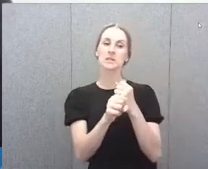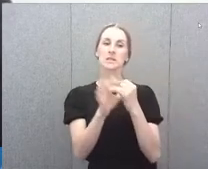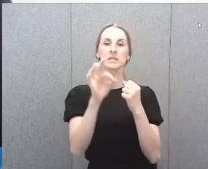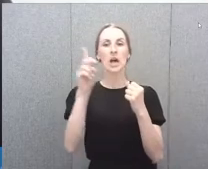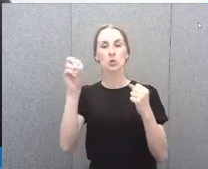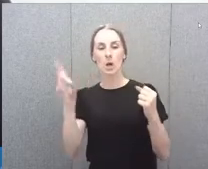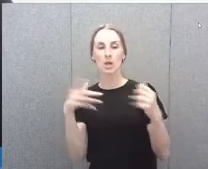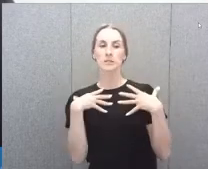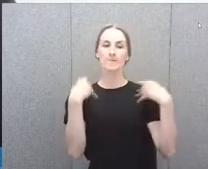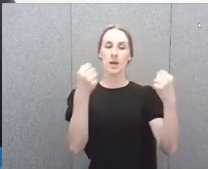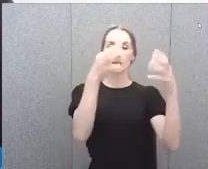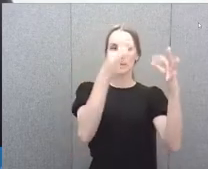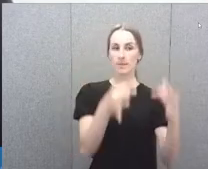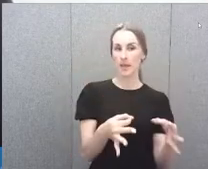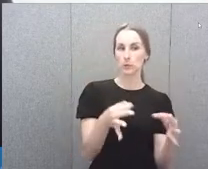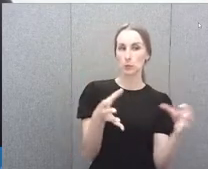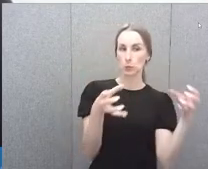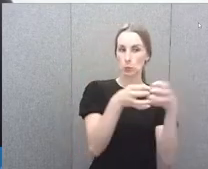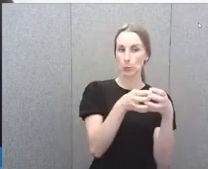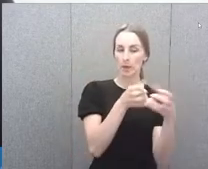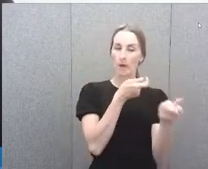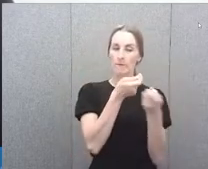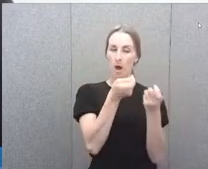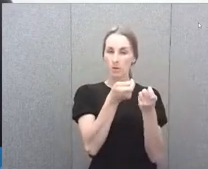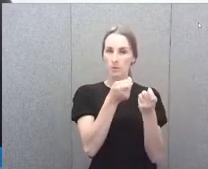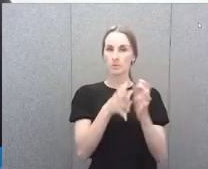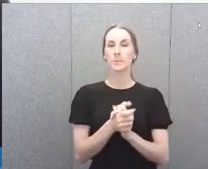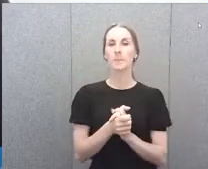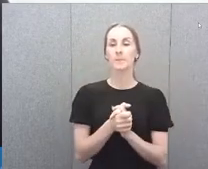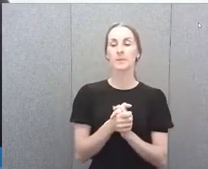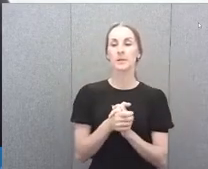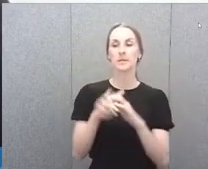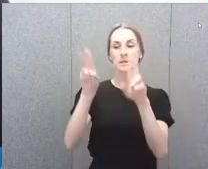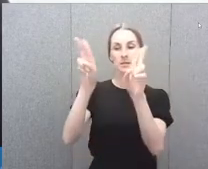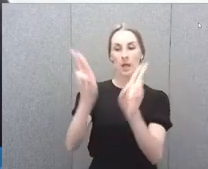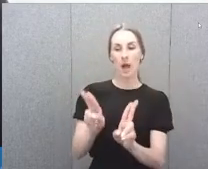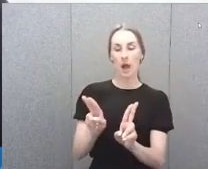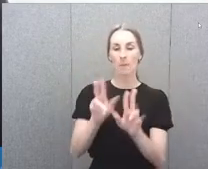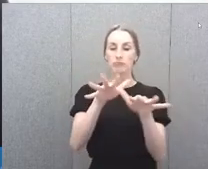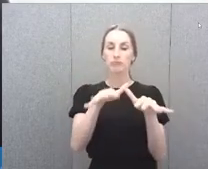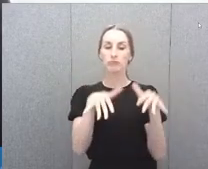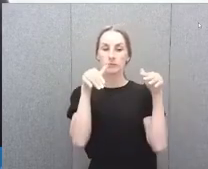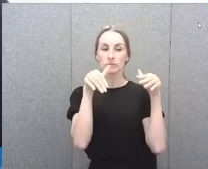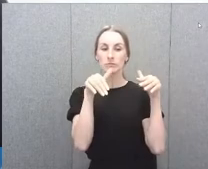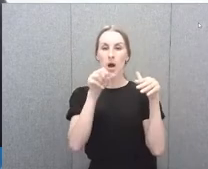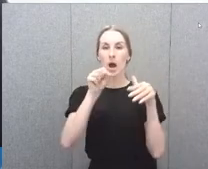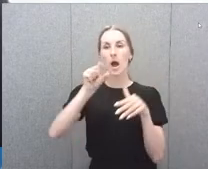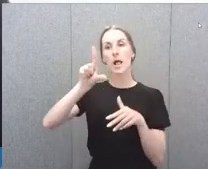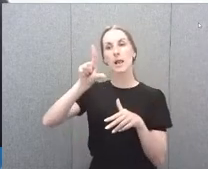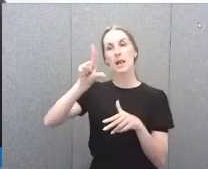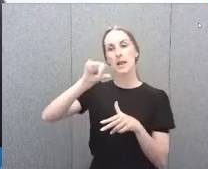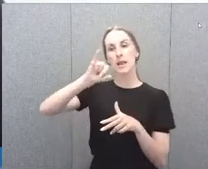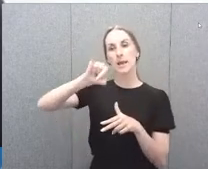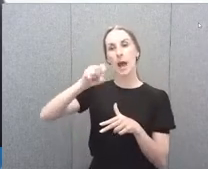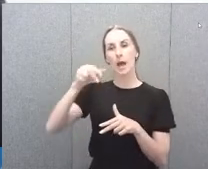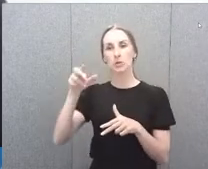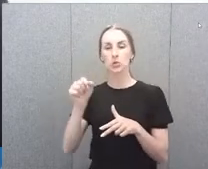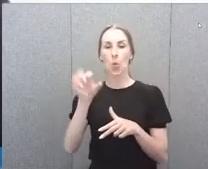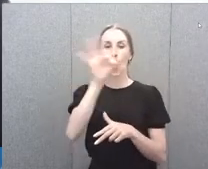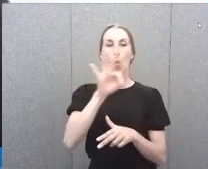работает в группе, которая занимается репродукционным здоровьем, правами